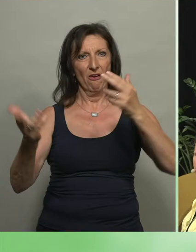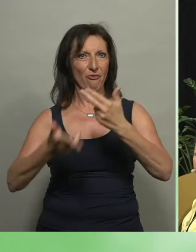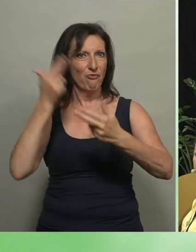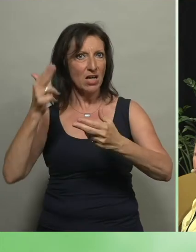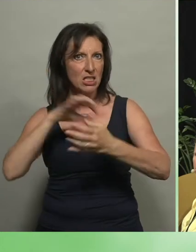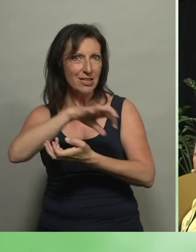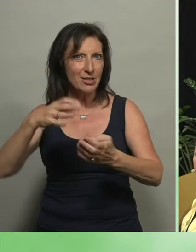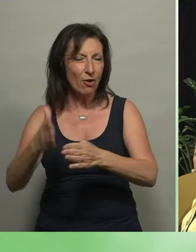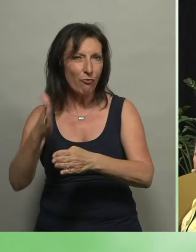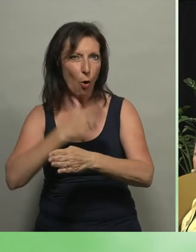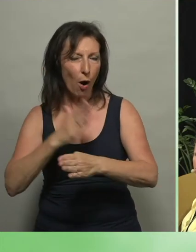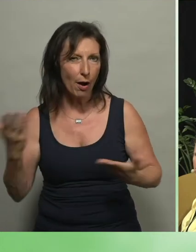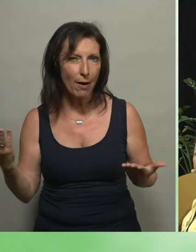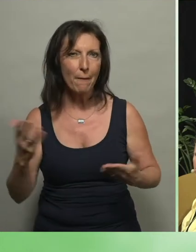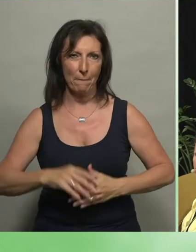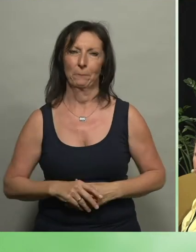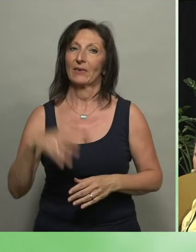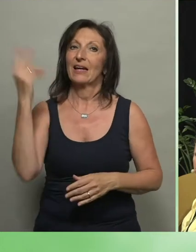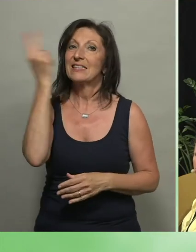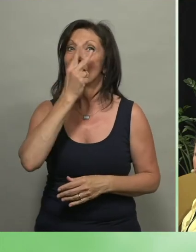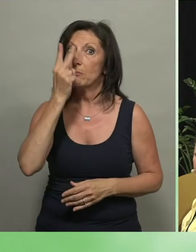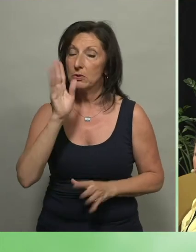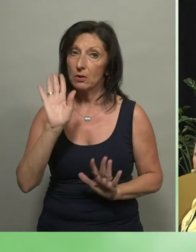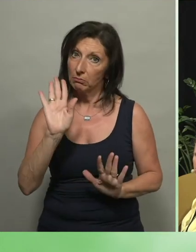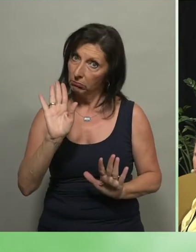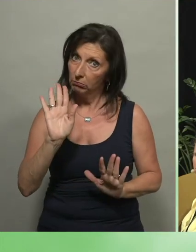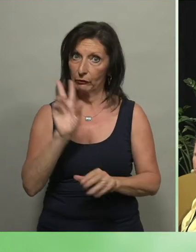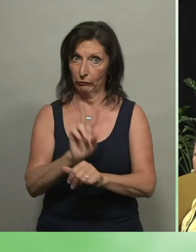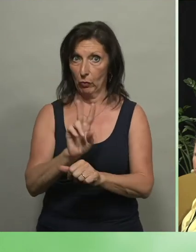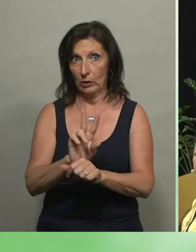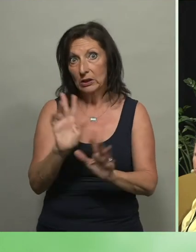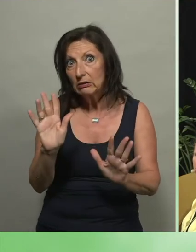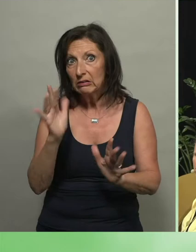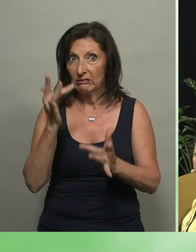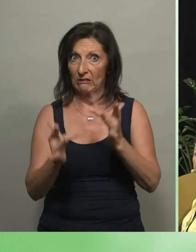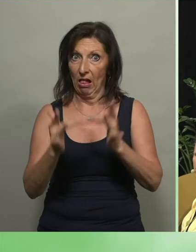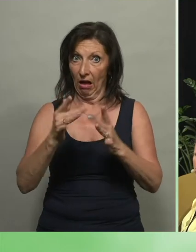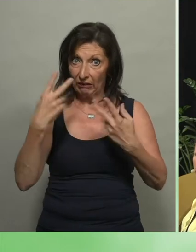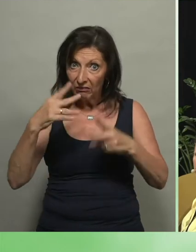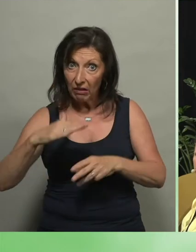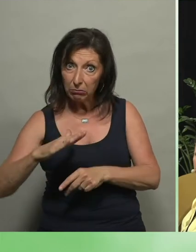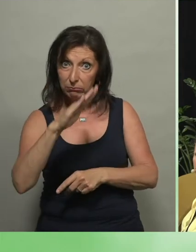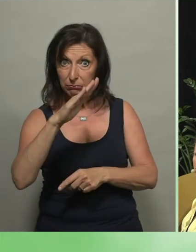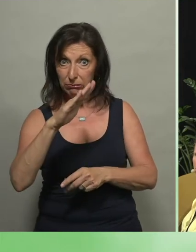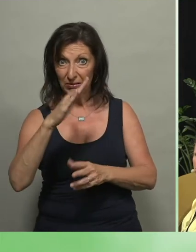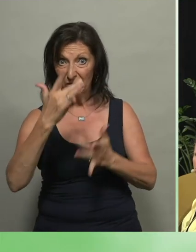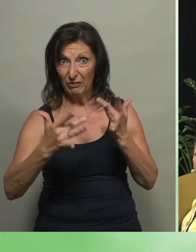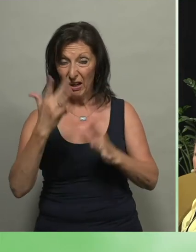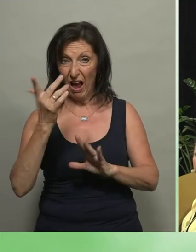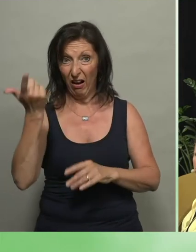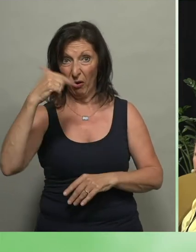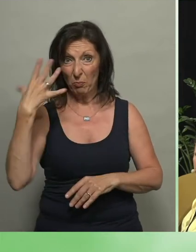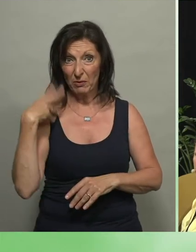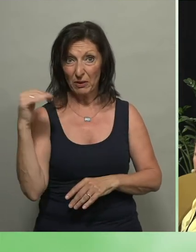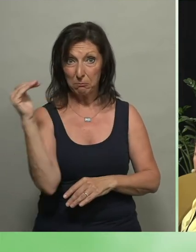an. Natürlich auch immer mit der Vorsicht, dass es vielleicht nicht so weitergeht wie die letzten Wochen, wo die Zahlen